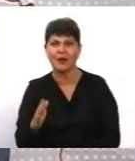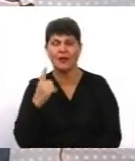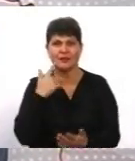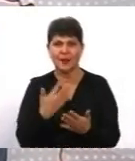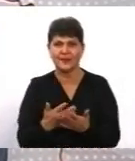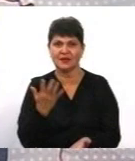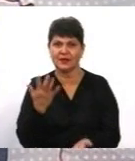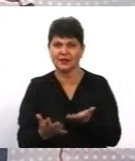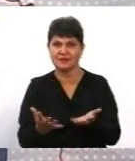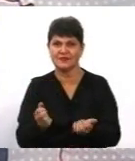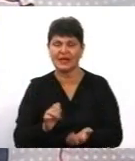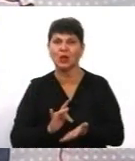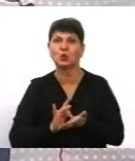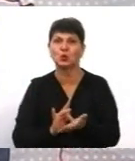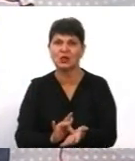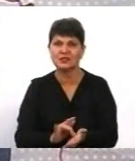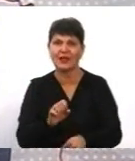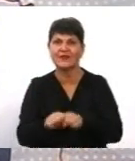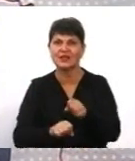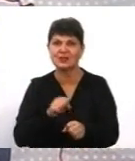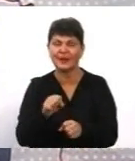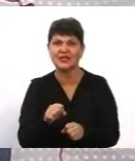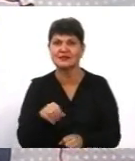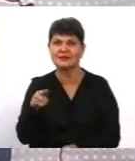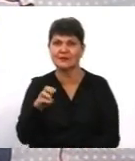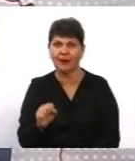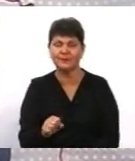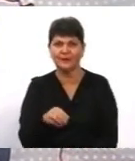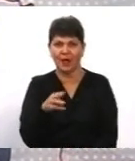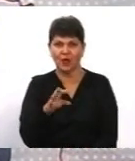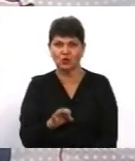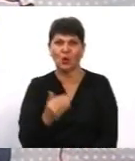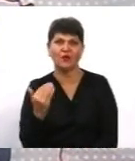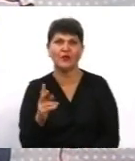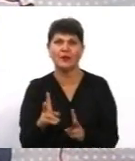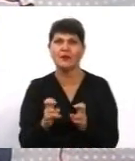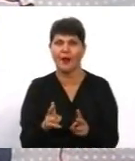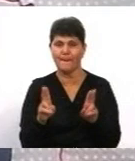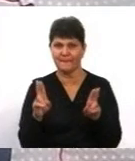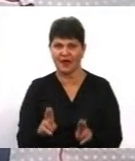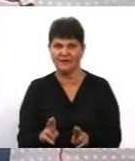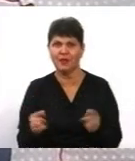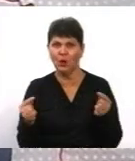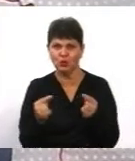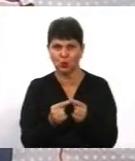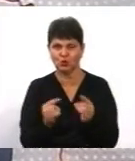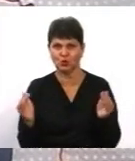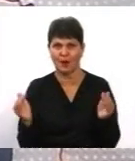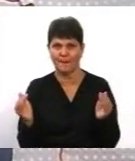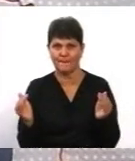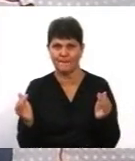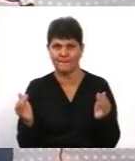взяти туриста, велосипедиста, то він, як правило, ну, точно менше речей з собою бере,